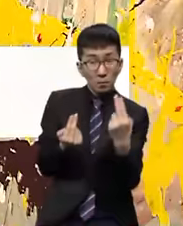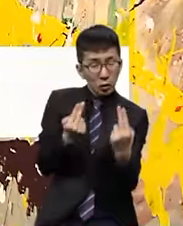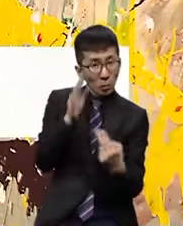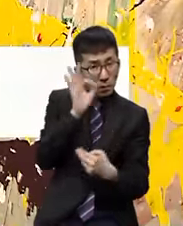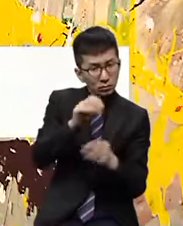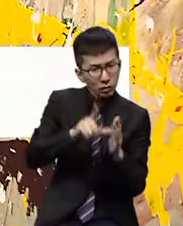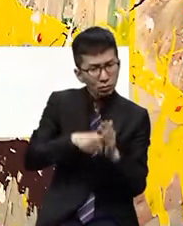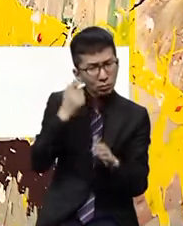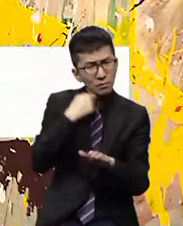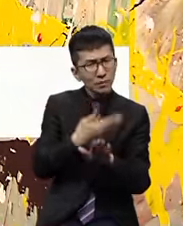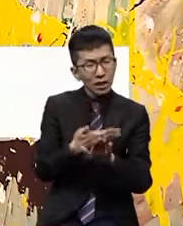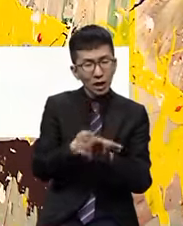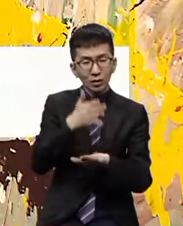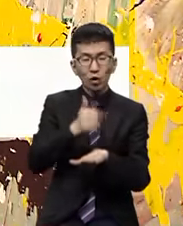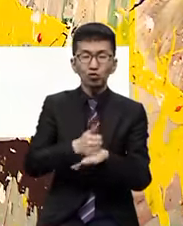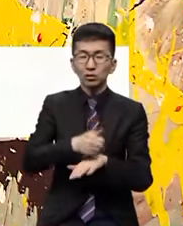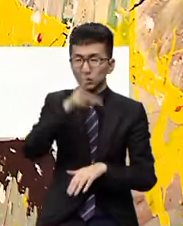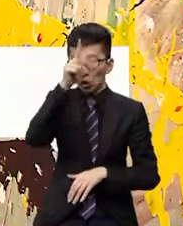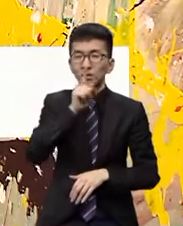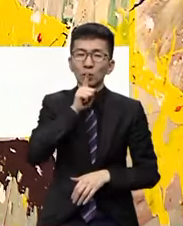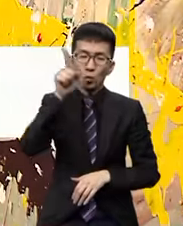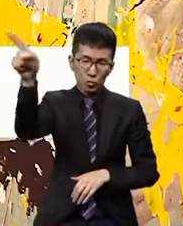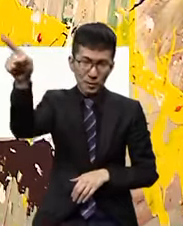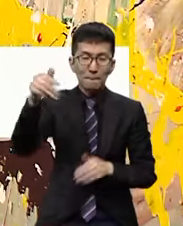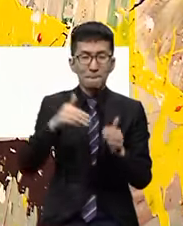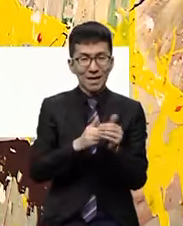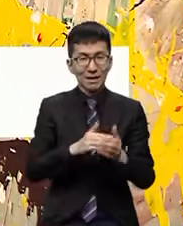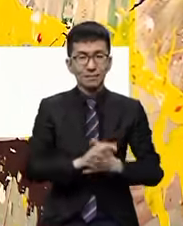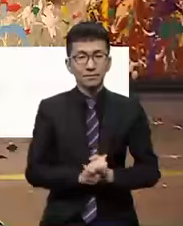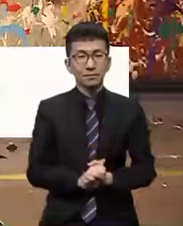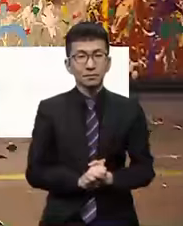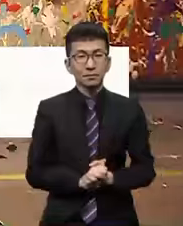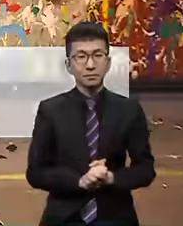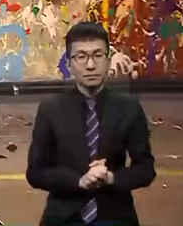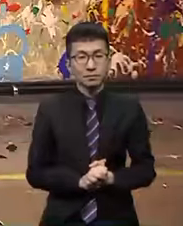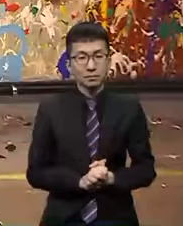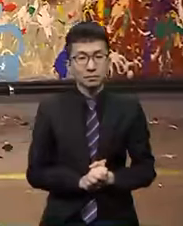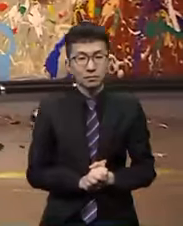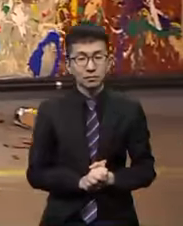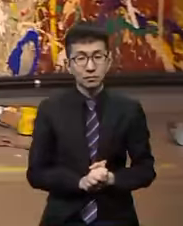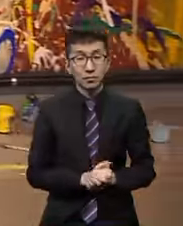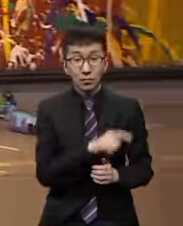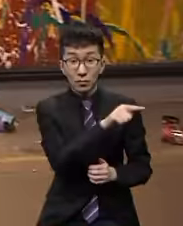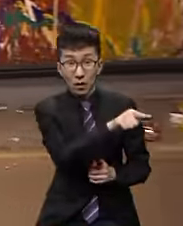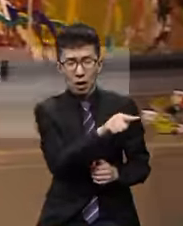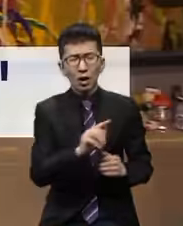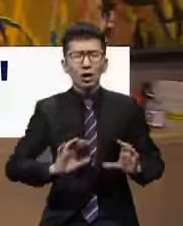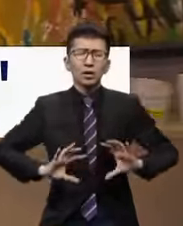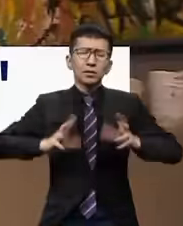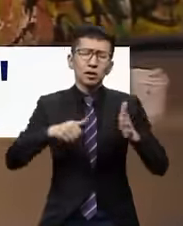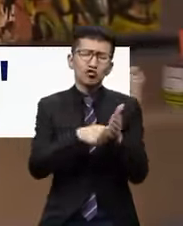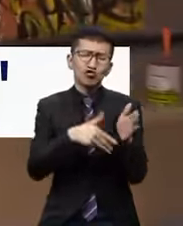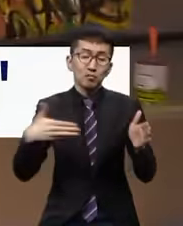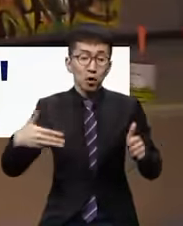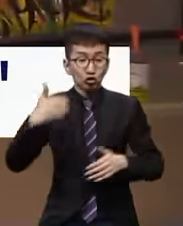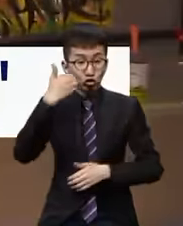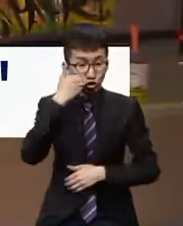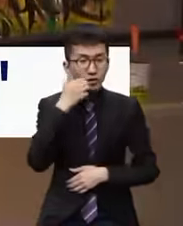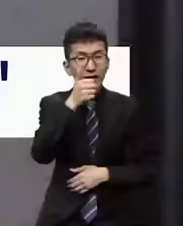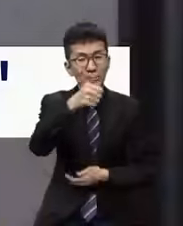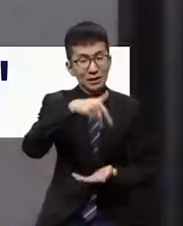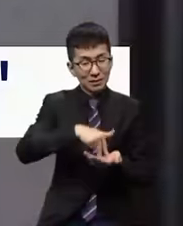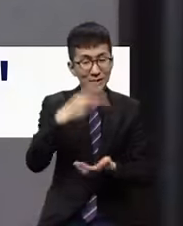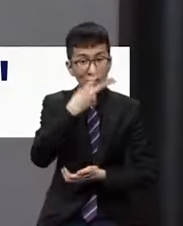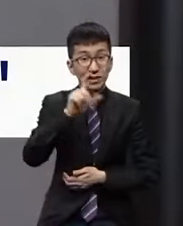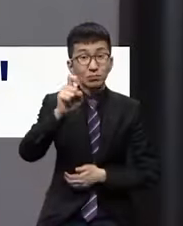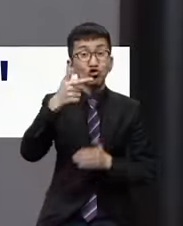다른 색깔이 있었고 이런 게 있어서 바로 연락을 취했었죠. 해당 그림은 세계적인 작가 존 원이